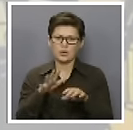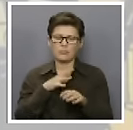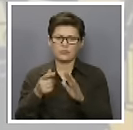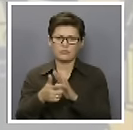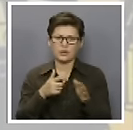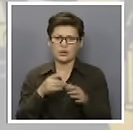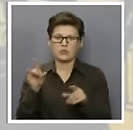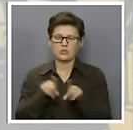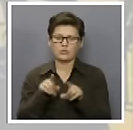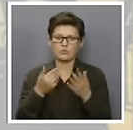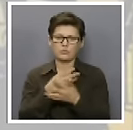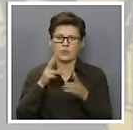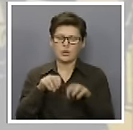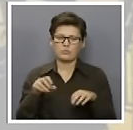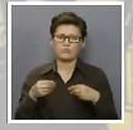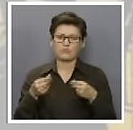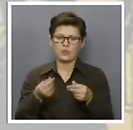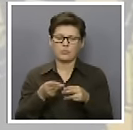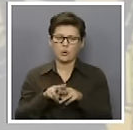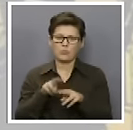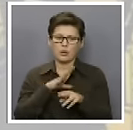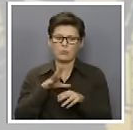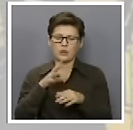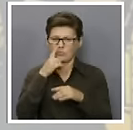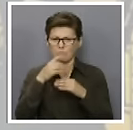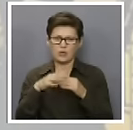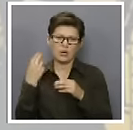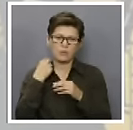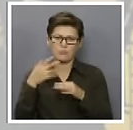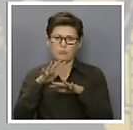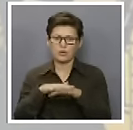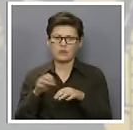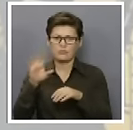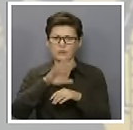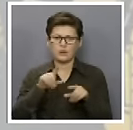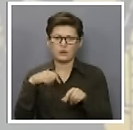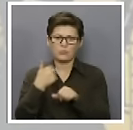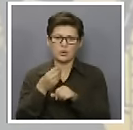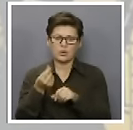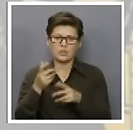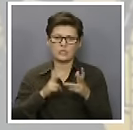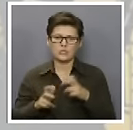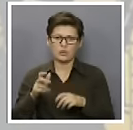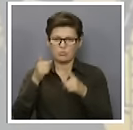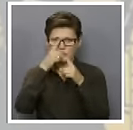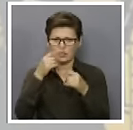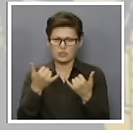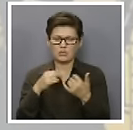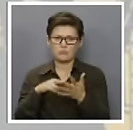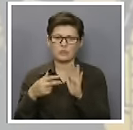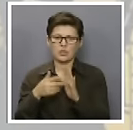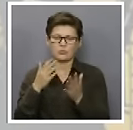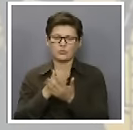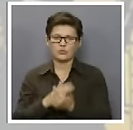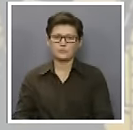инвестициялық қоржынды қайта қарастыруға итермелемек. Жуырда Англия банкі мен Еуропаның бас қаржы институтының мәлімдеме жасайды деп жоспарланып отыр.